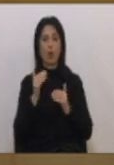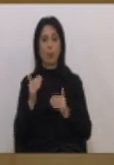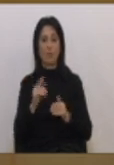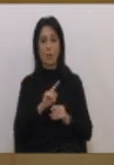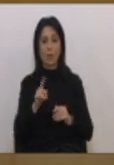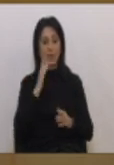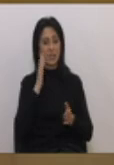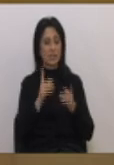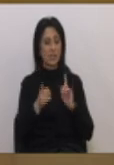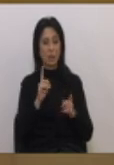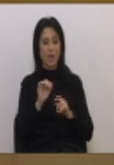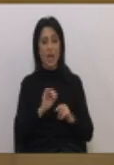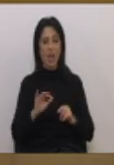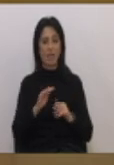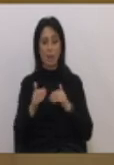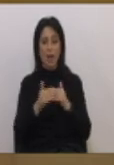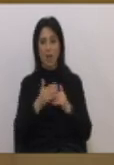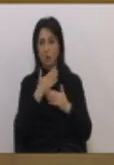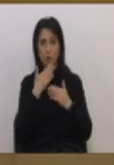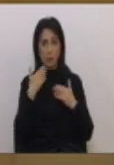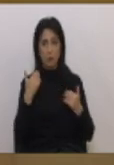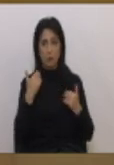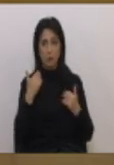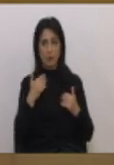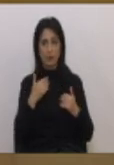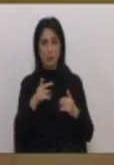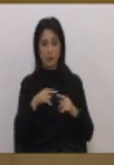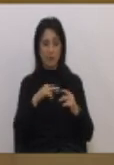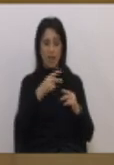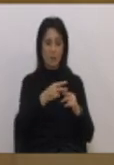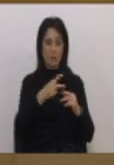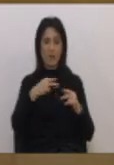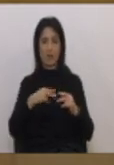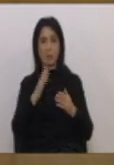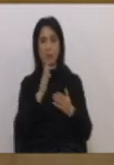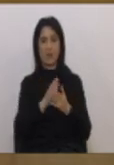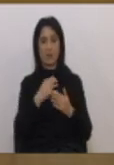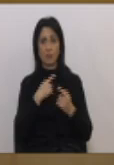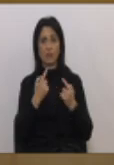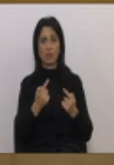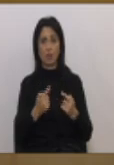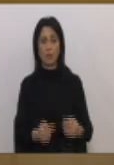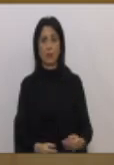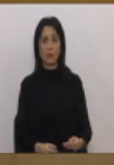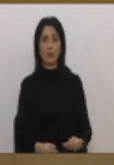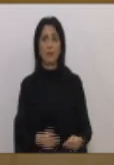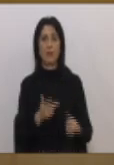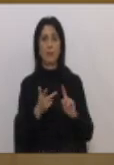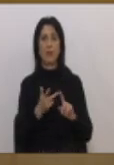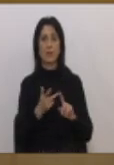მაგრამ სინამდვილეში ევროპასთან ახლოსაც არ გაუვლია, გადატანითი და ლამის პირდაპირი მნიშვნელობით.